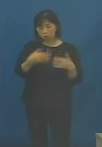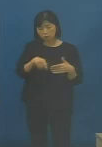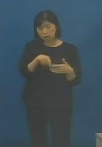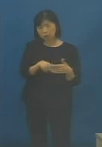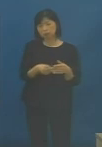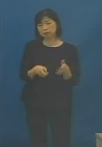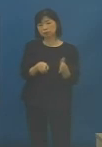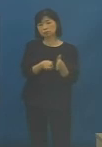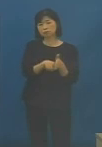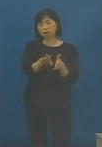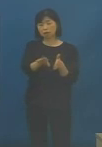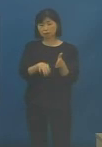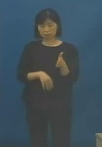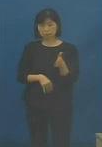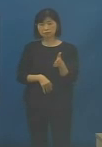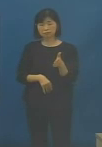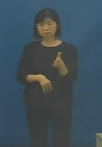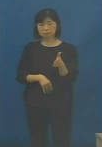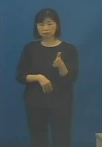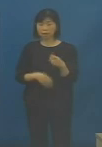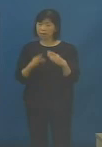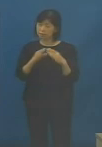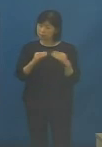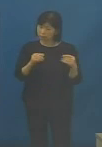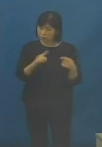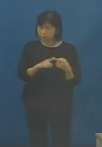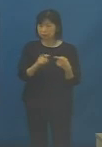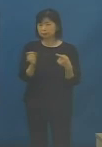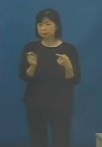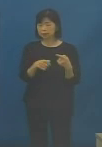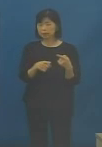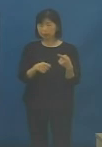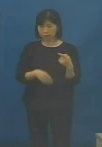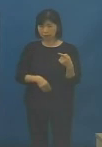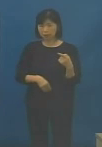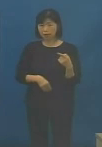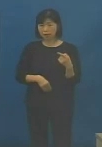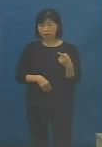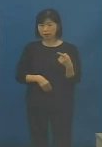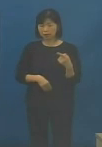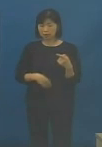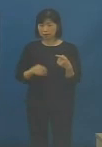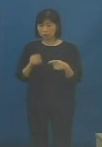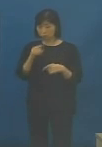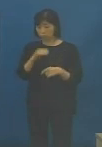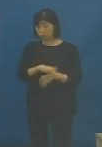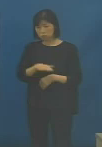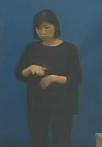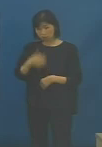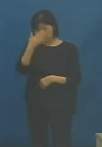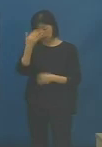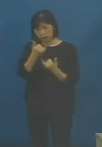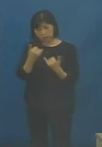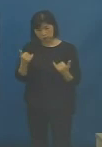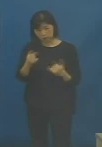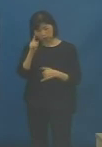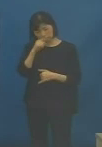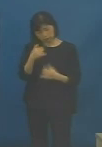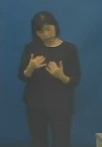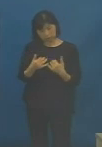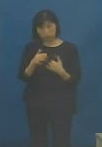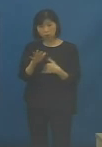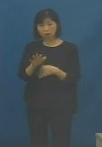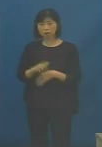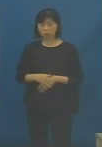は著しく性的刺激を持って青少年に対して悪影響を与えるものとか、あるいは